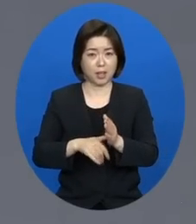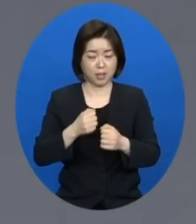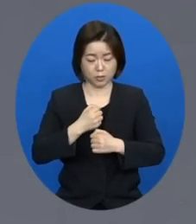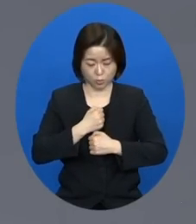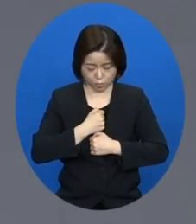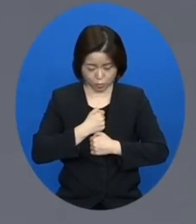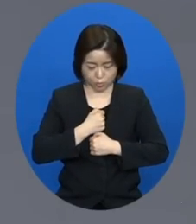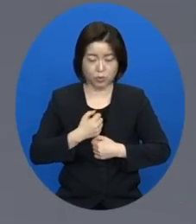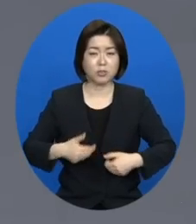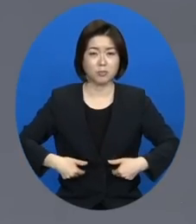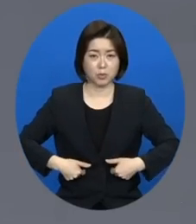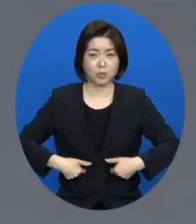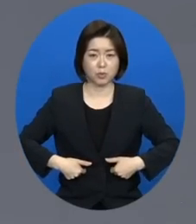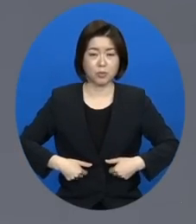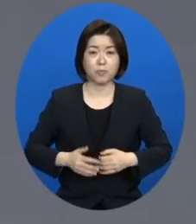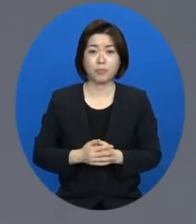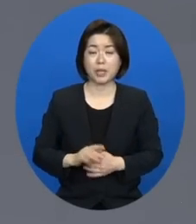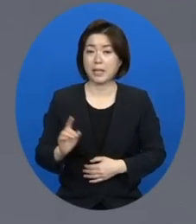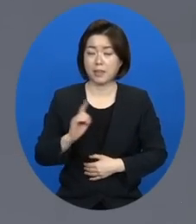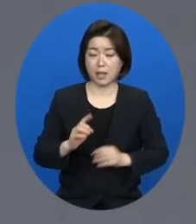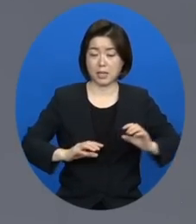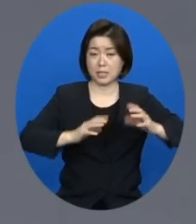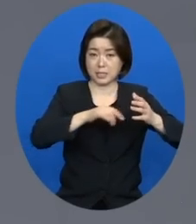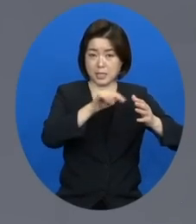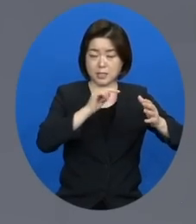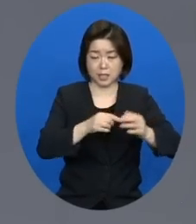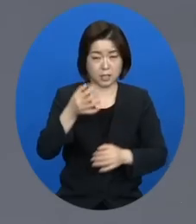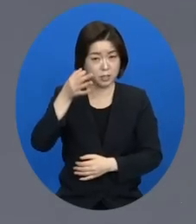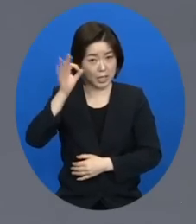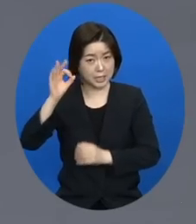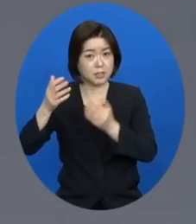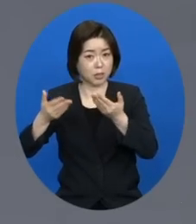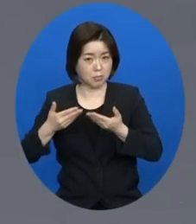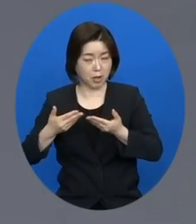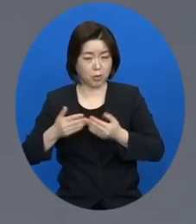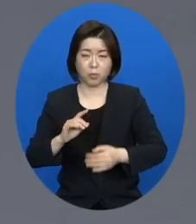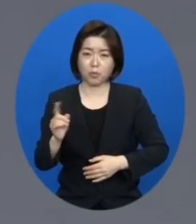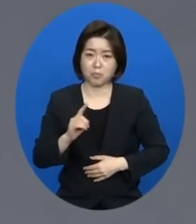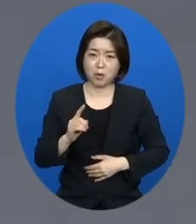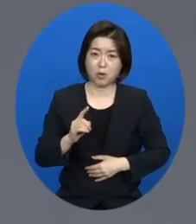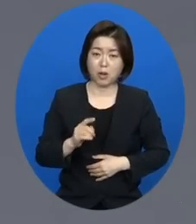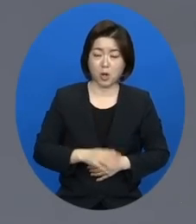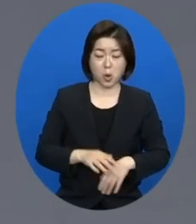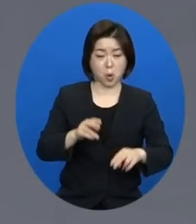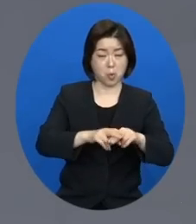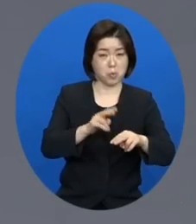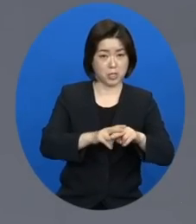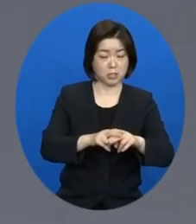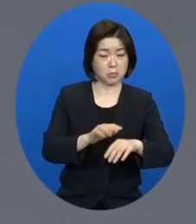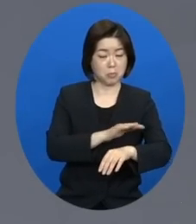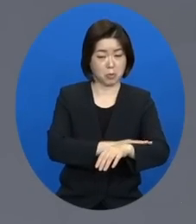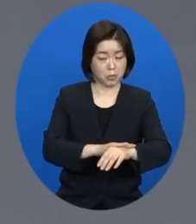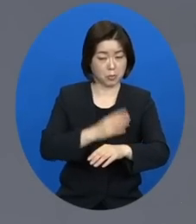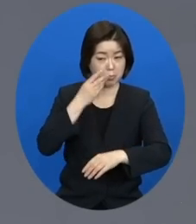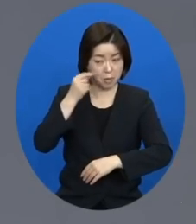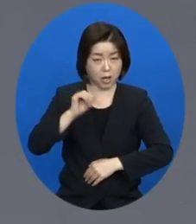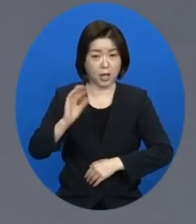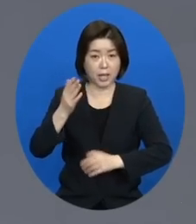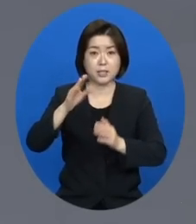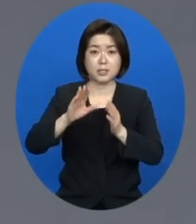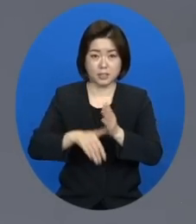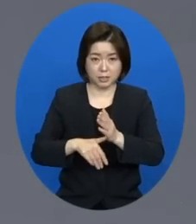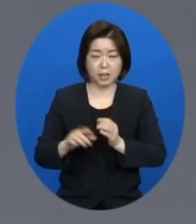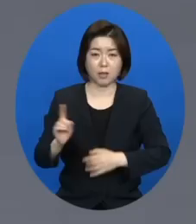주의해야 합니다. 나름 세상에서 인정받고 나름 위치가 되었을 그때에